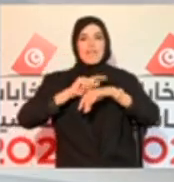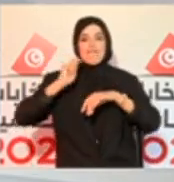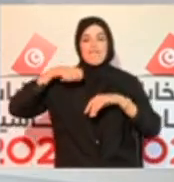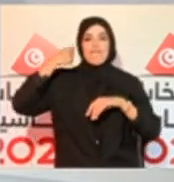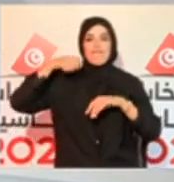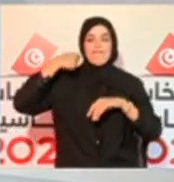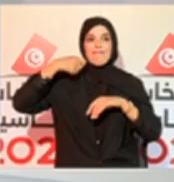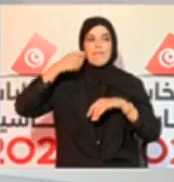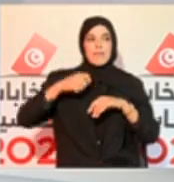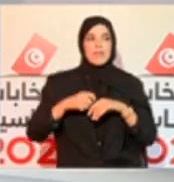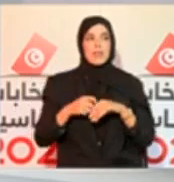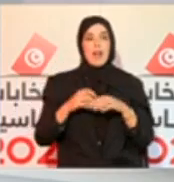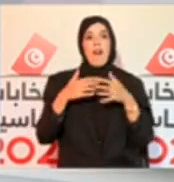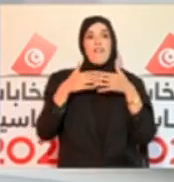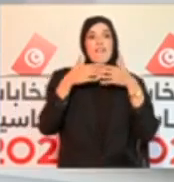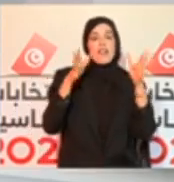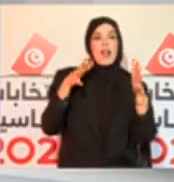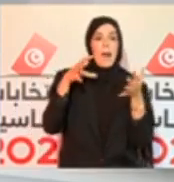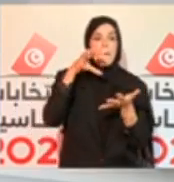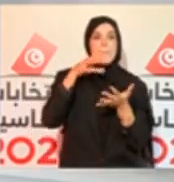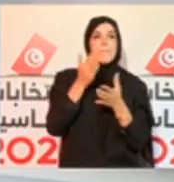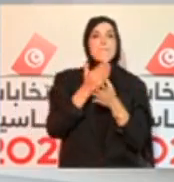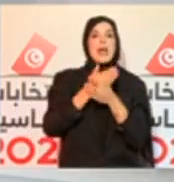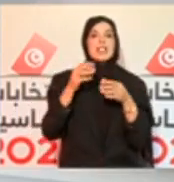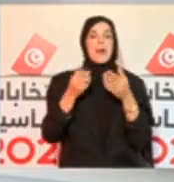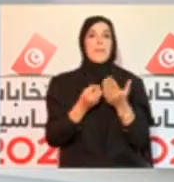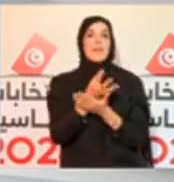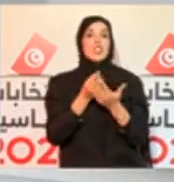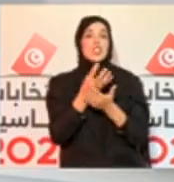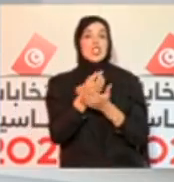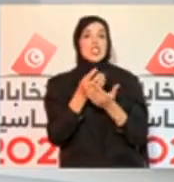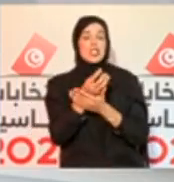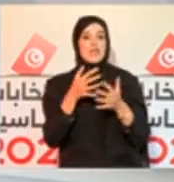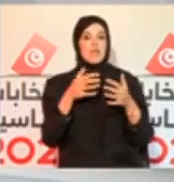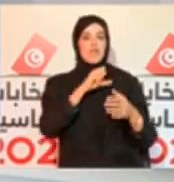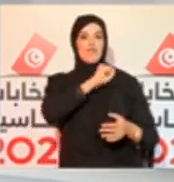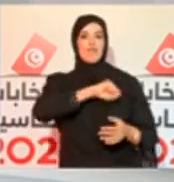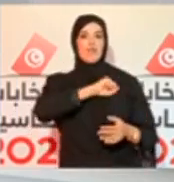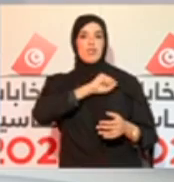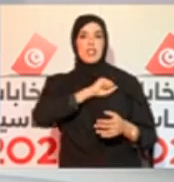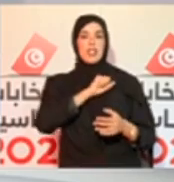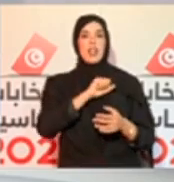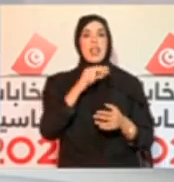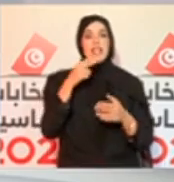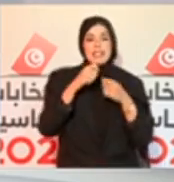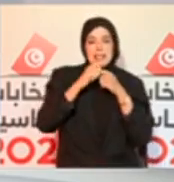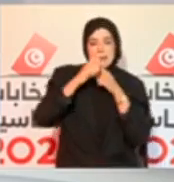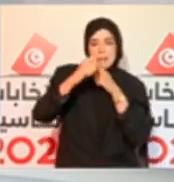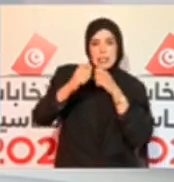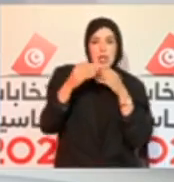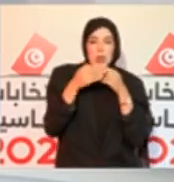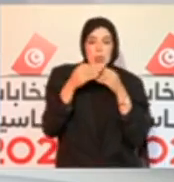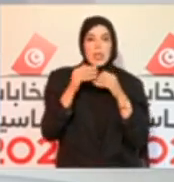قياسي ان فتحنا مكتب جديد في مدينه كيبك اللي هي تبع 300 كتر على مدينه مونريال